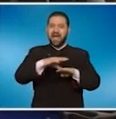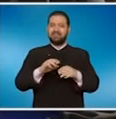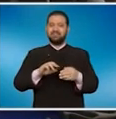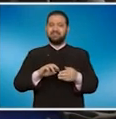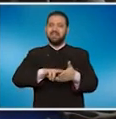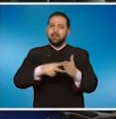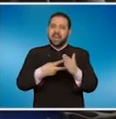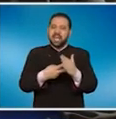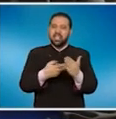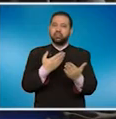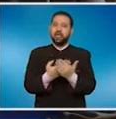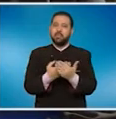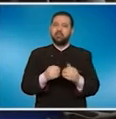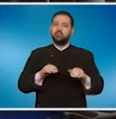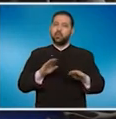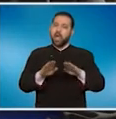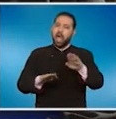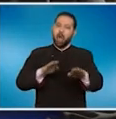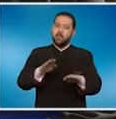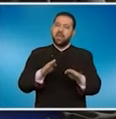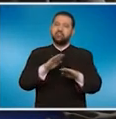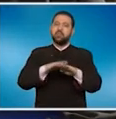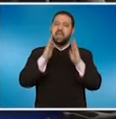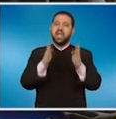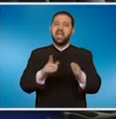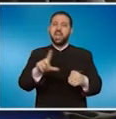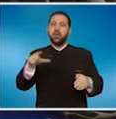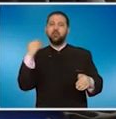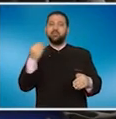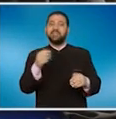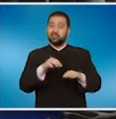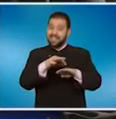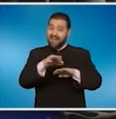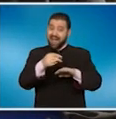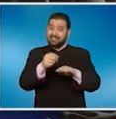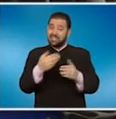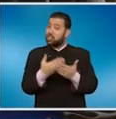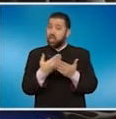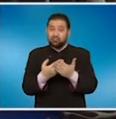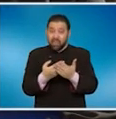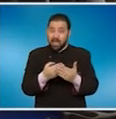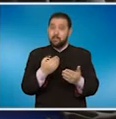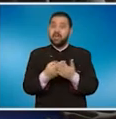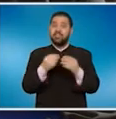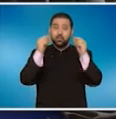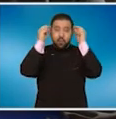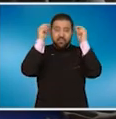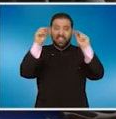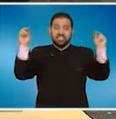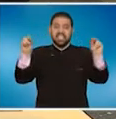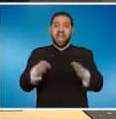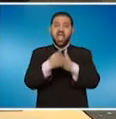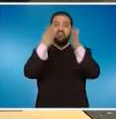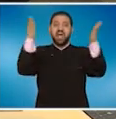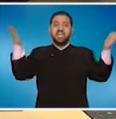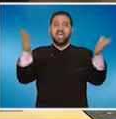te pregătește pentru a umbla pe căile Domnului și se spune aici ca să se încalțe, de ce? Pentru vestirea, pentru Evanghelia